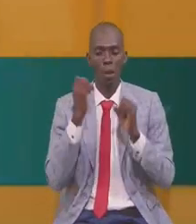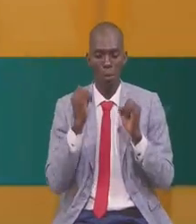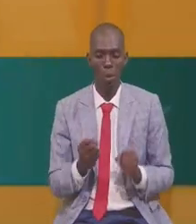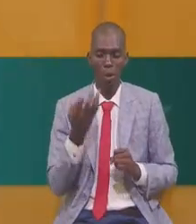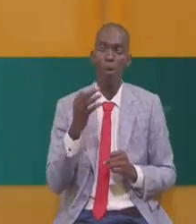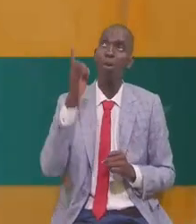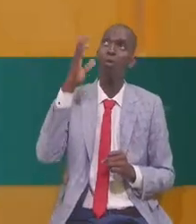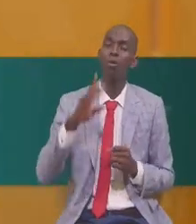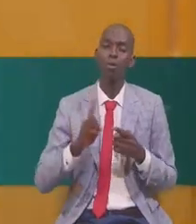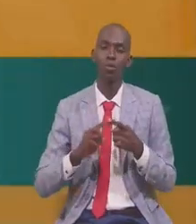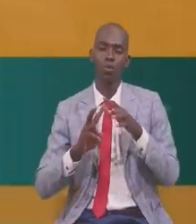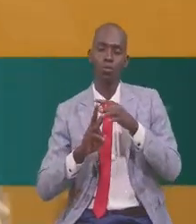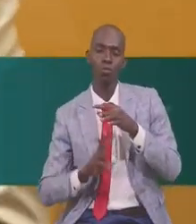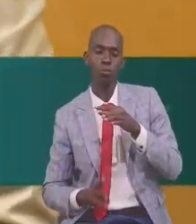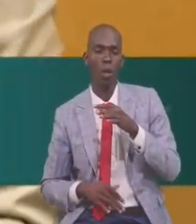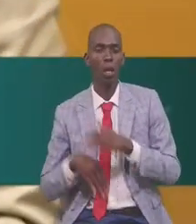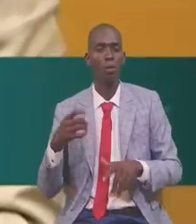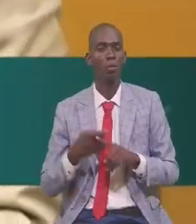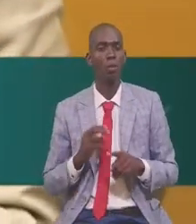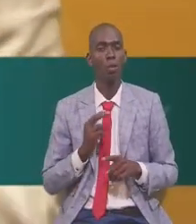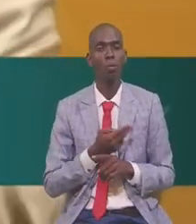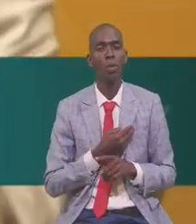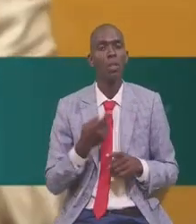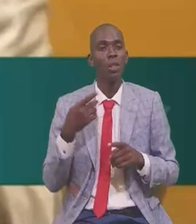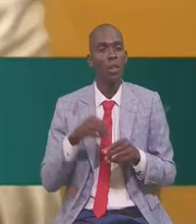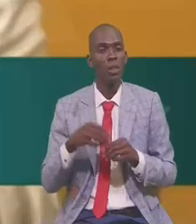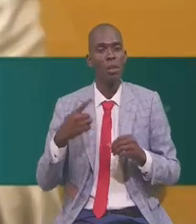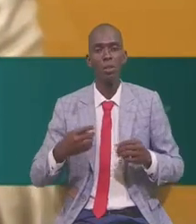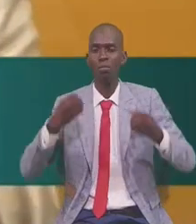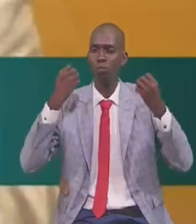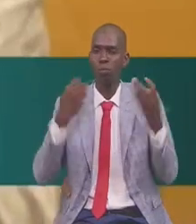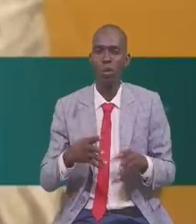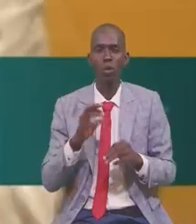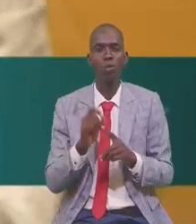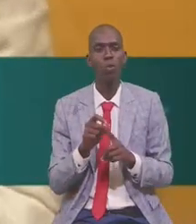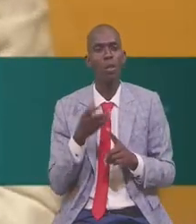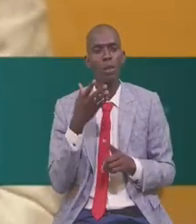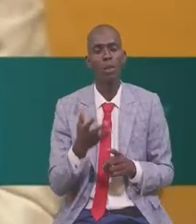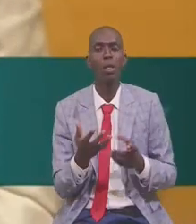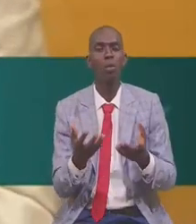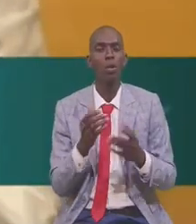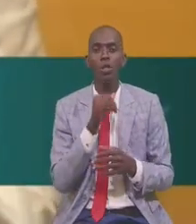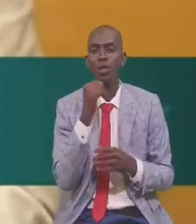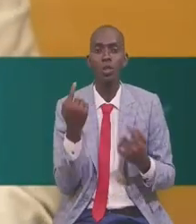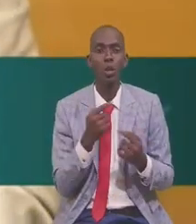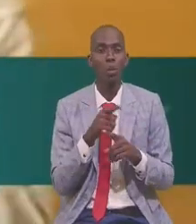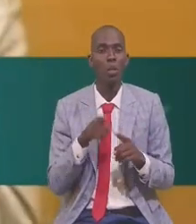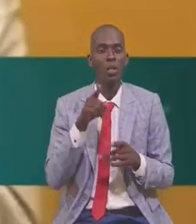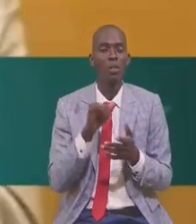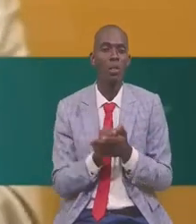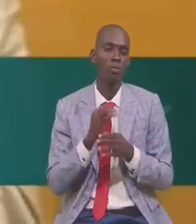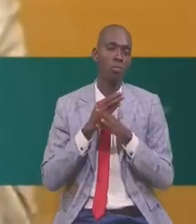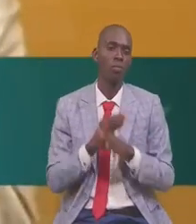vie? Celui qui parle beaucoup ne manque pas de péché, mais celui qui retient ses lèvres est un